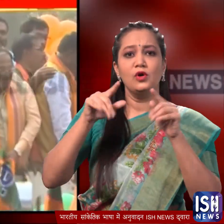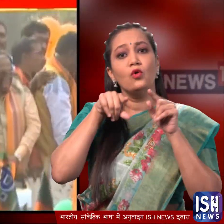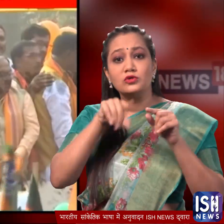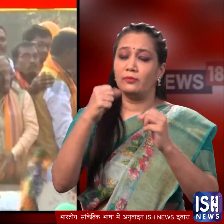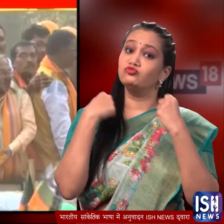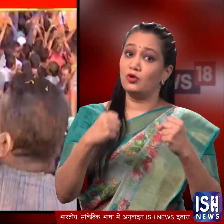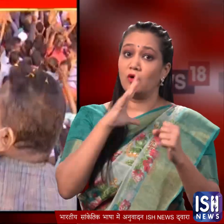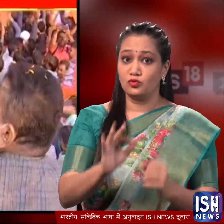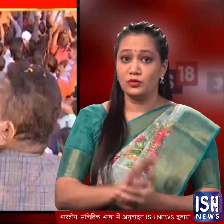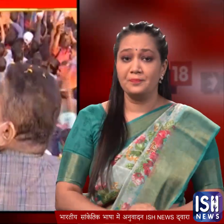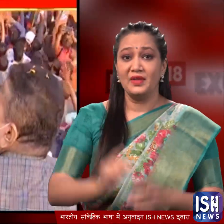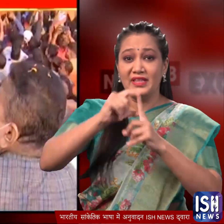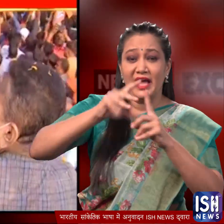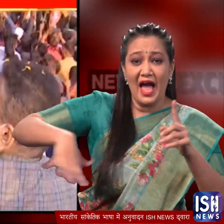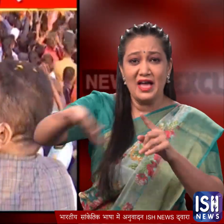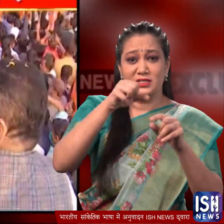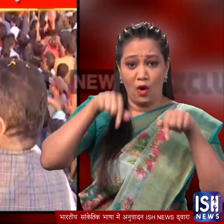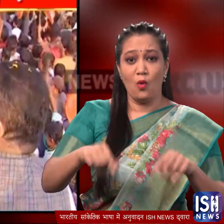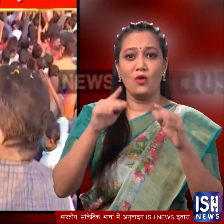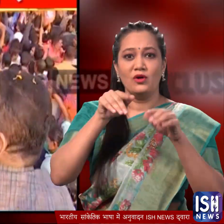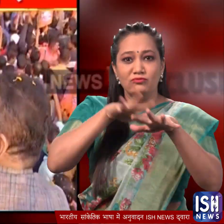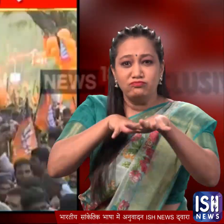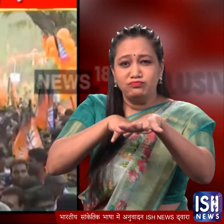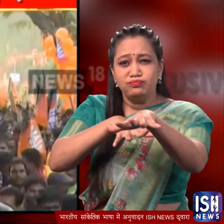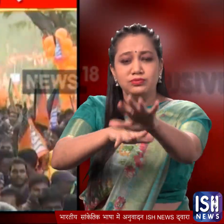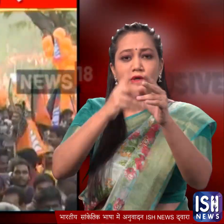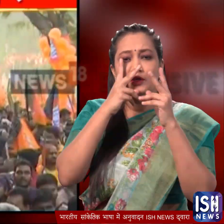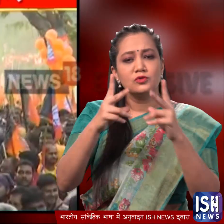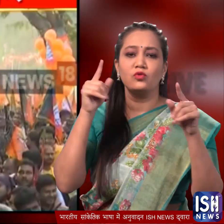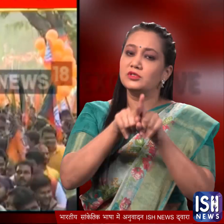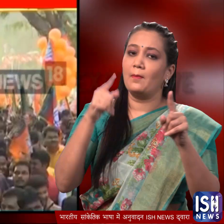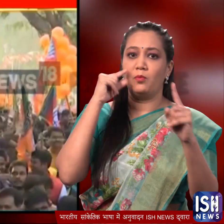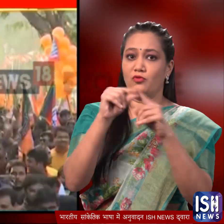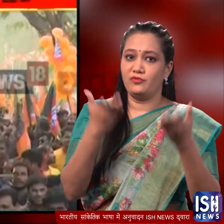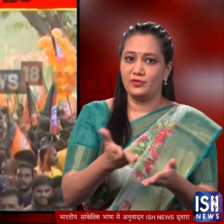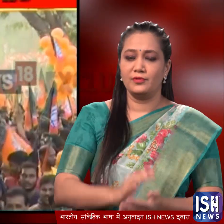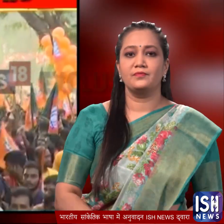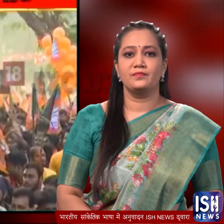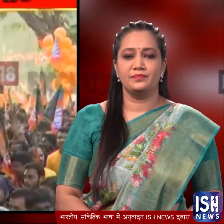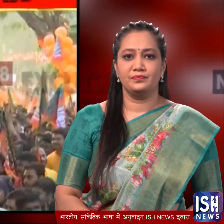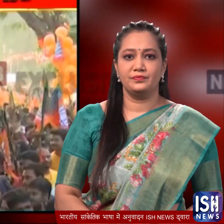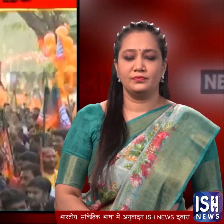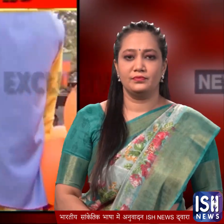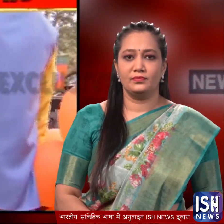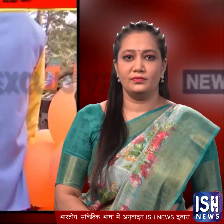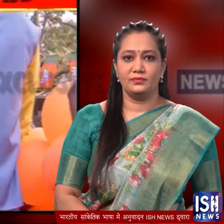पर उनकी अच्छी पकड़ है और वहां के दीघा में उन्होंने जो शक्ति प्रदर्शन किया उसने एक तरह से इस बात पर मोहर लगा दी।